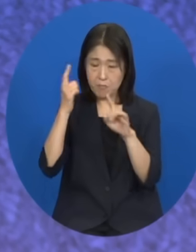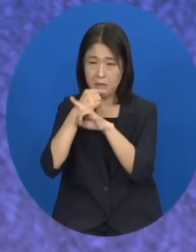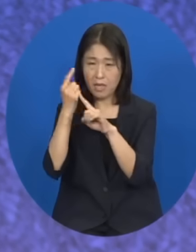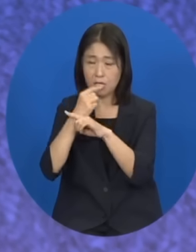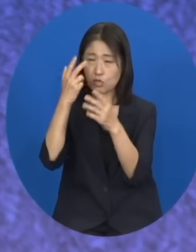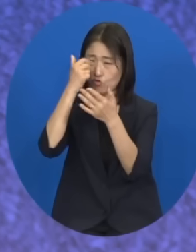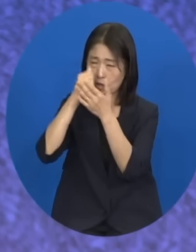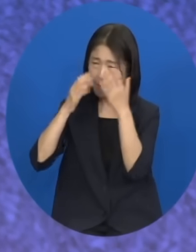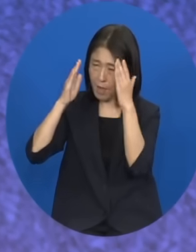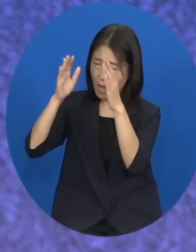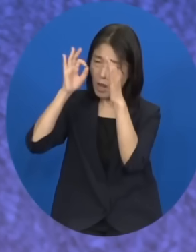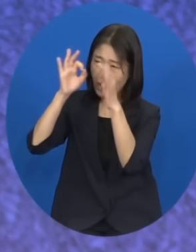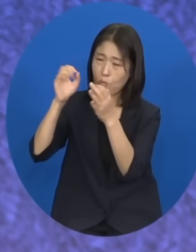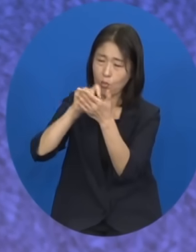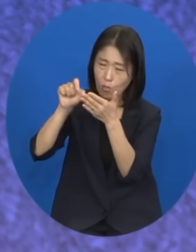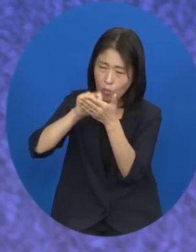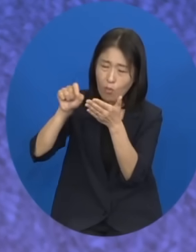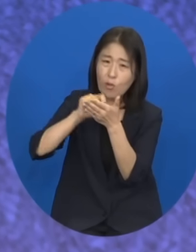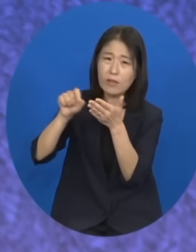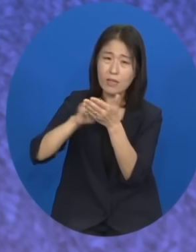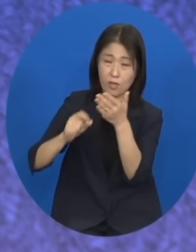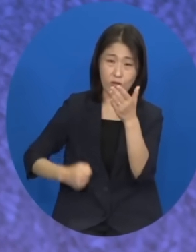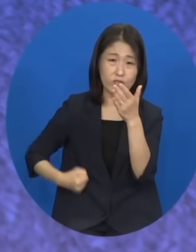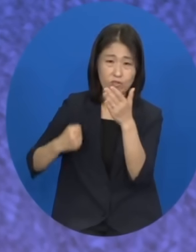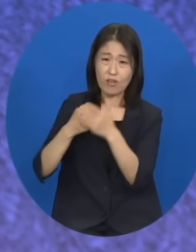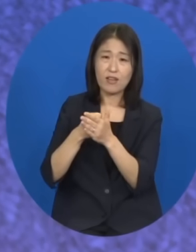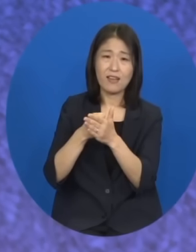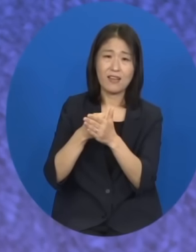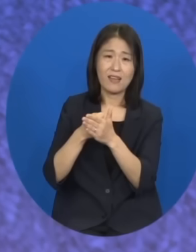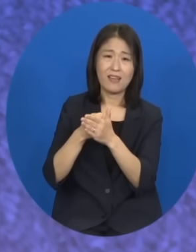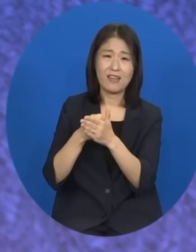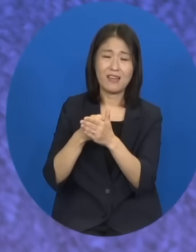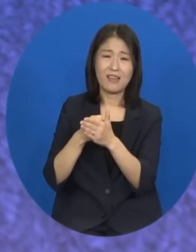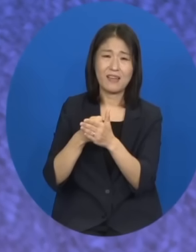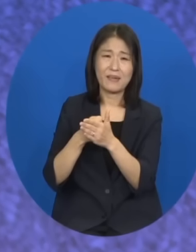살겠다. 그렇게 결심하고